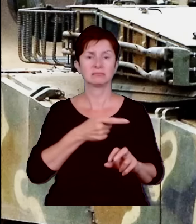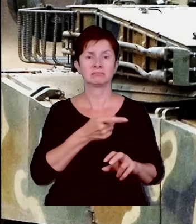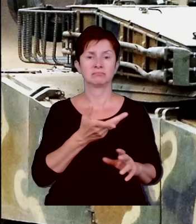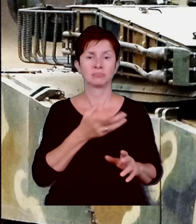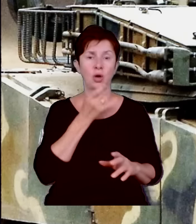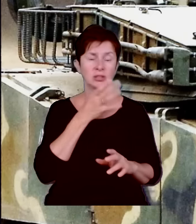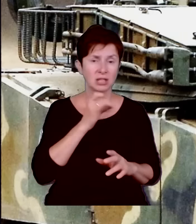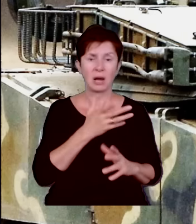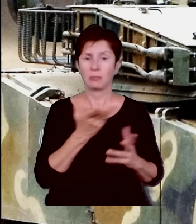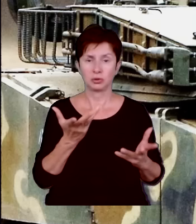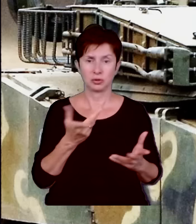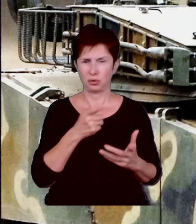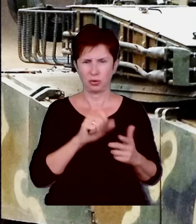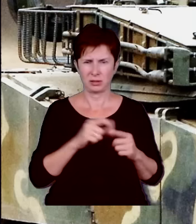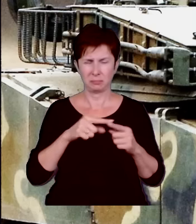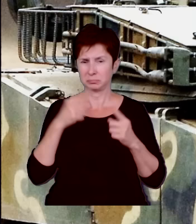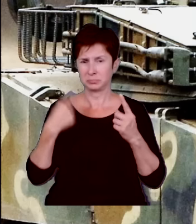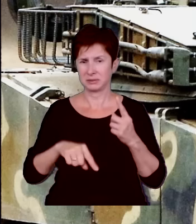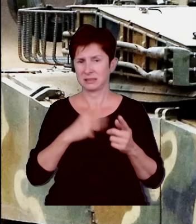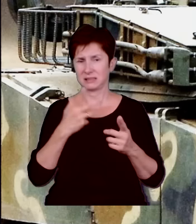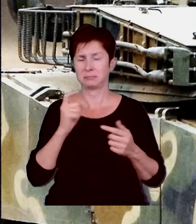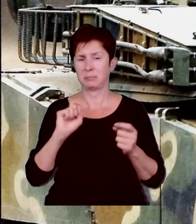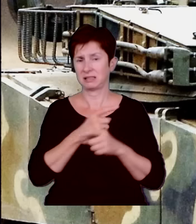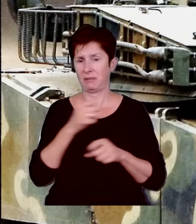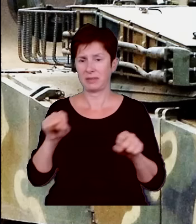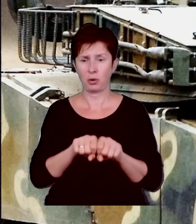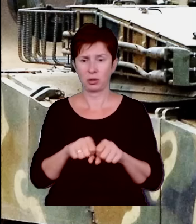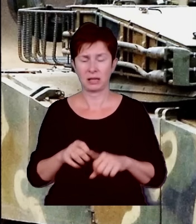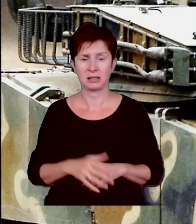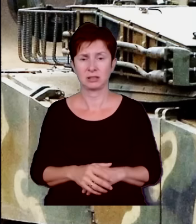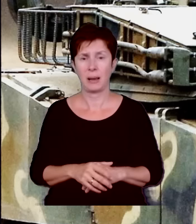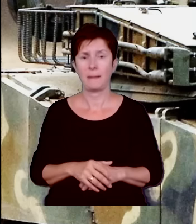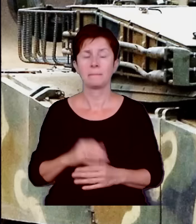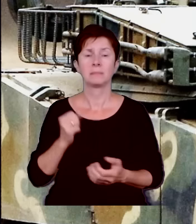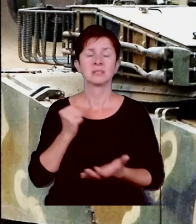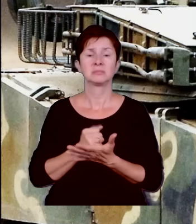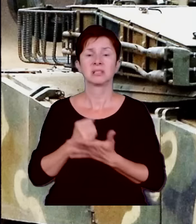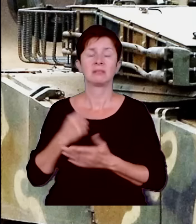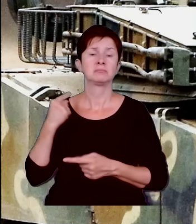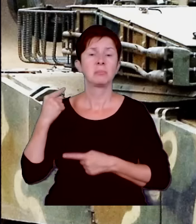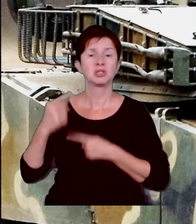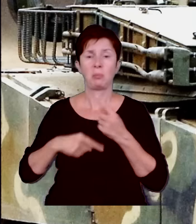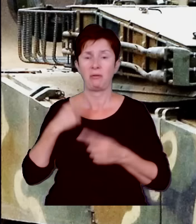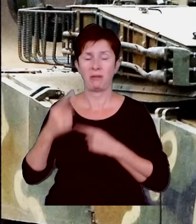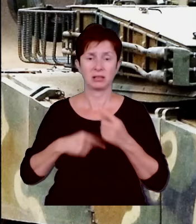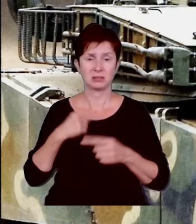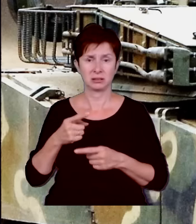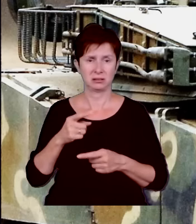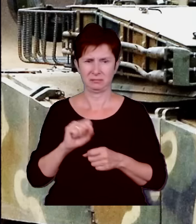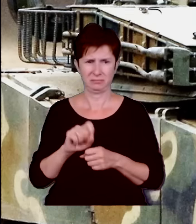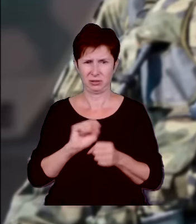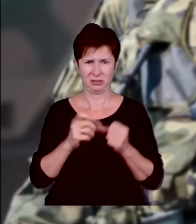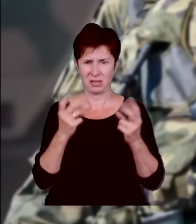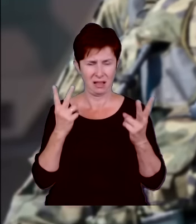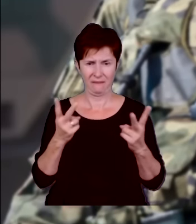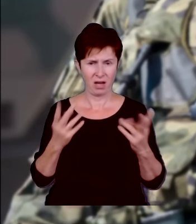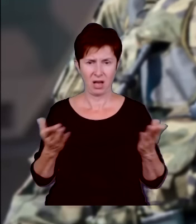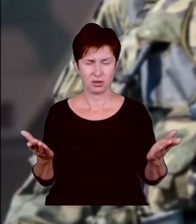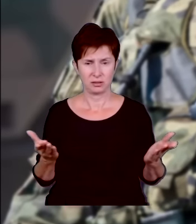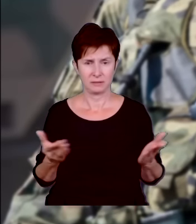demokratycznego i postępowaniu procesowym tego typu zeznania wymuszone w taki sposób są po prostu nieważne na tym mówił Marcin